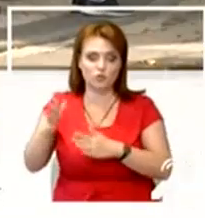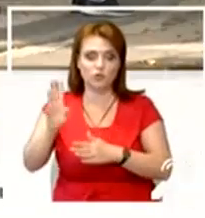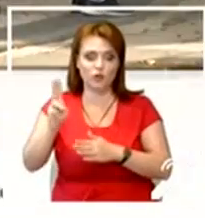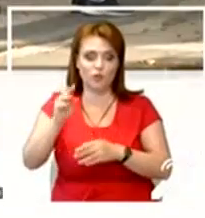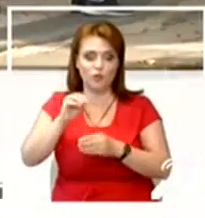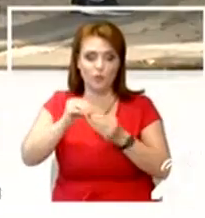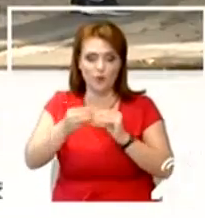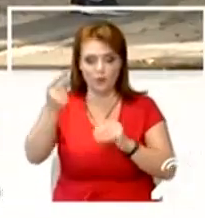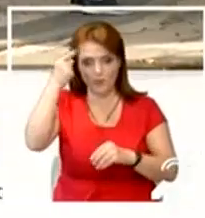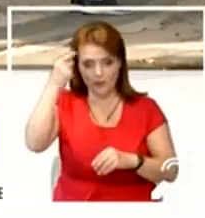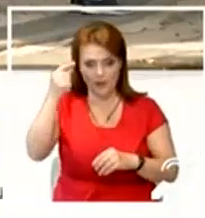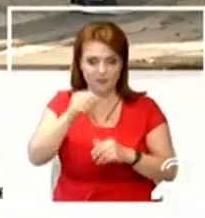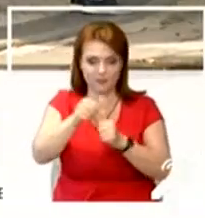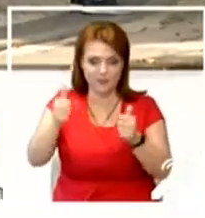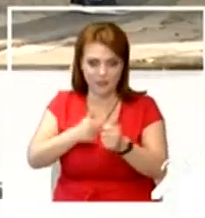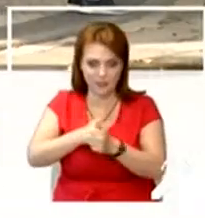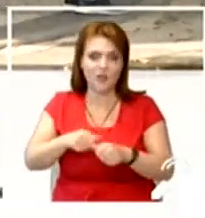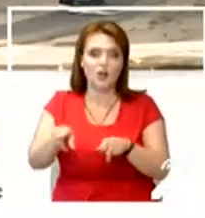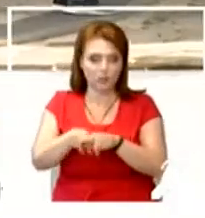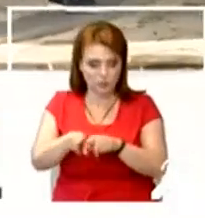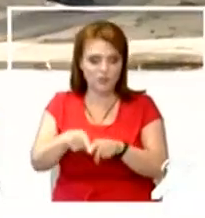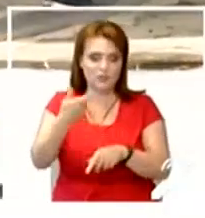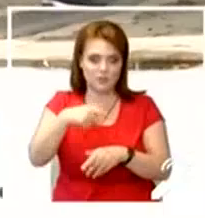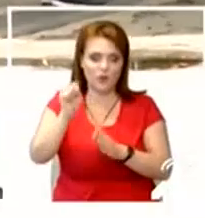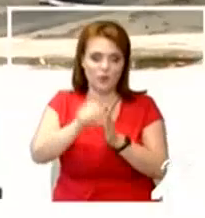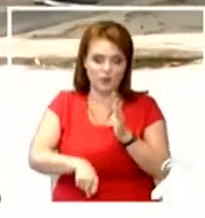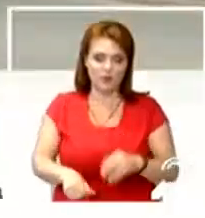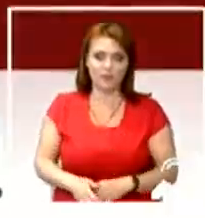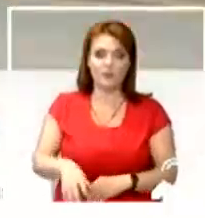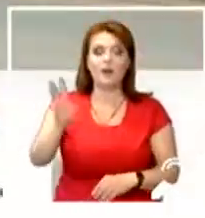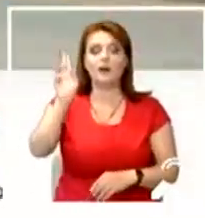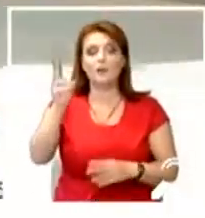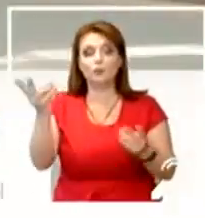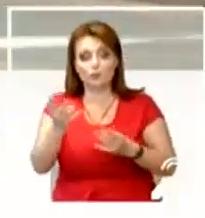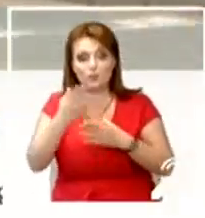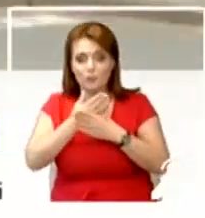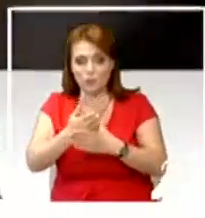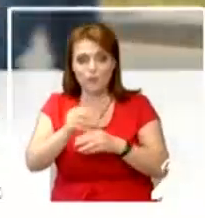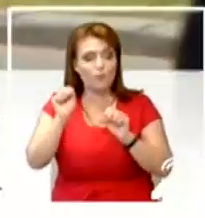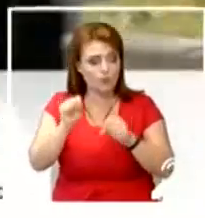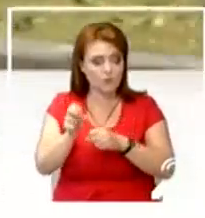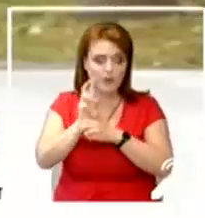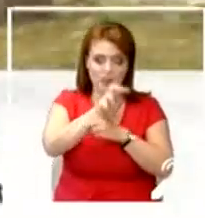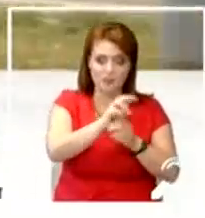În Republica Moldova, persoanele cu probleme de sănătate mentală pot cere ajutor de reabilitare